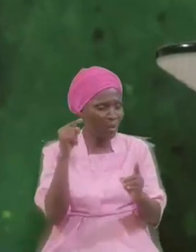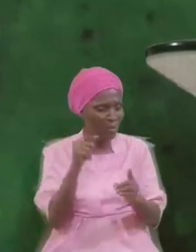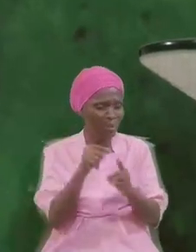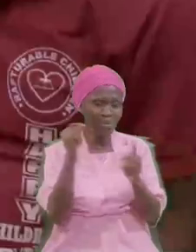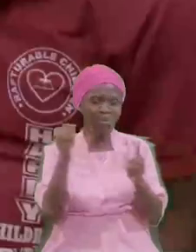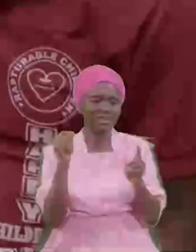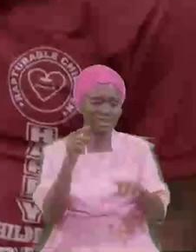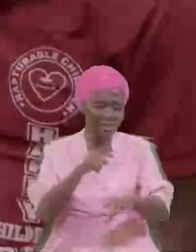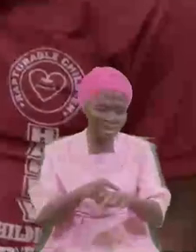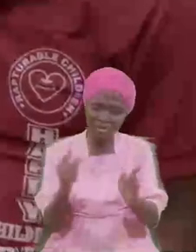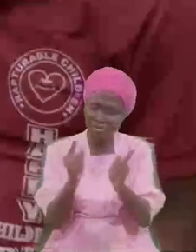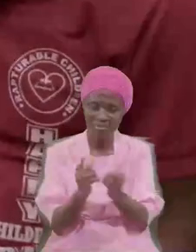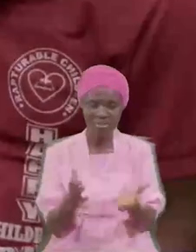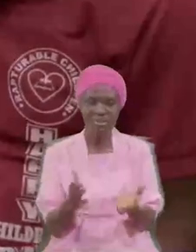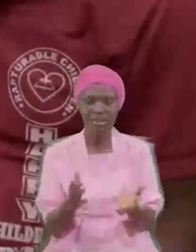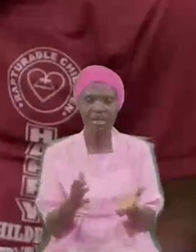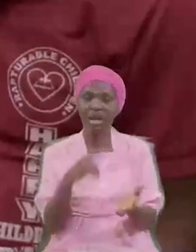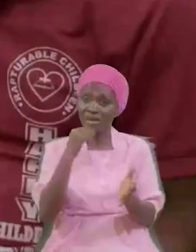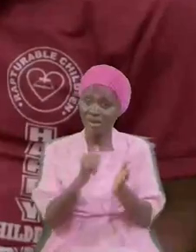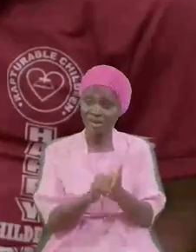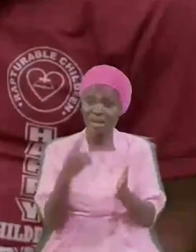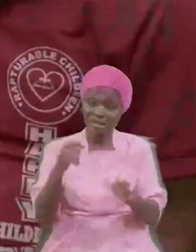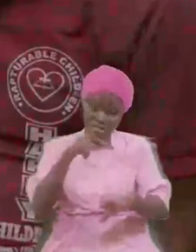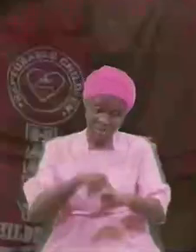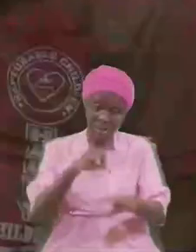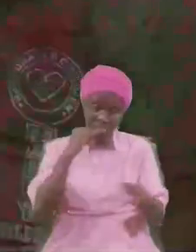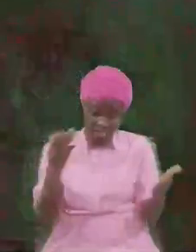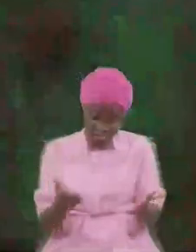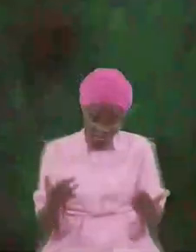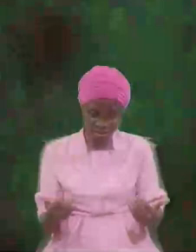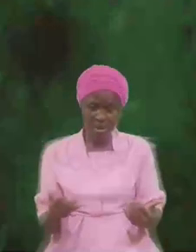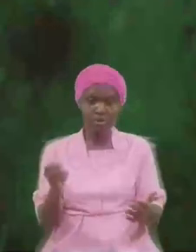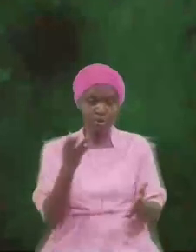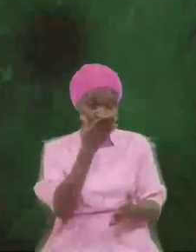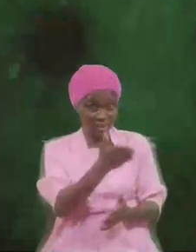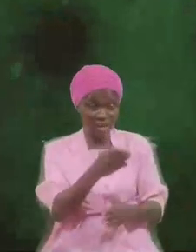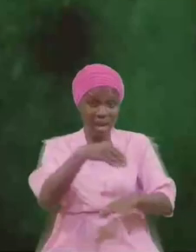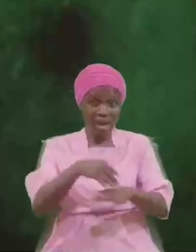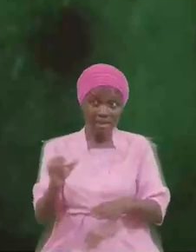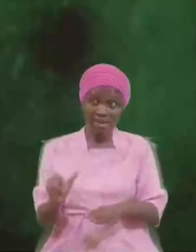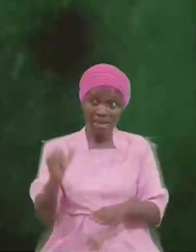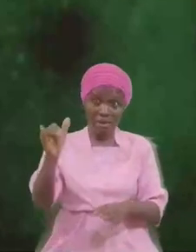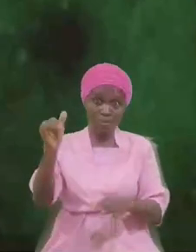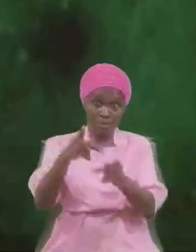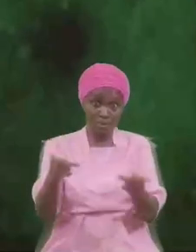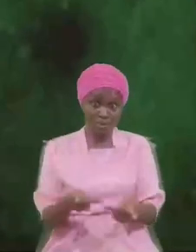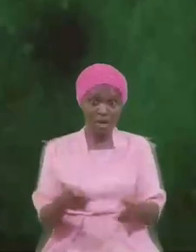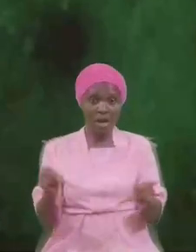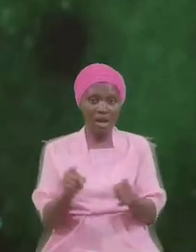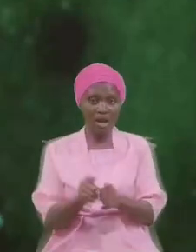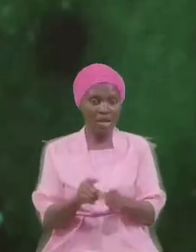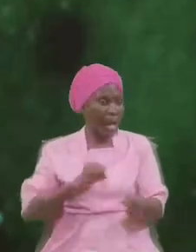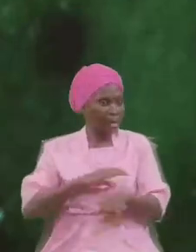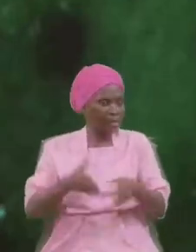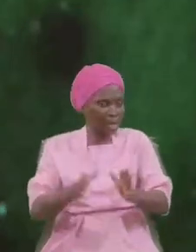ici. Et là, debout, lorsque nous marchons à l'aéroport, je ne l'ai pas laissé